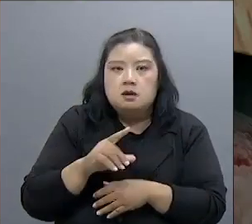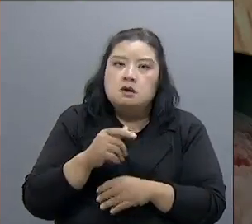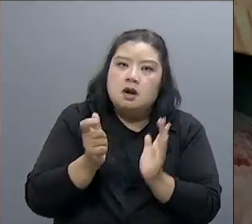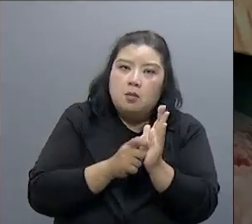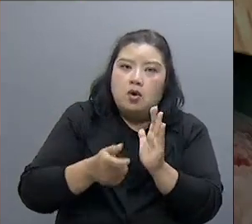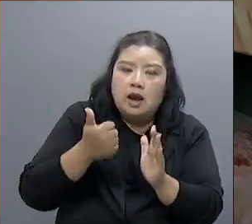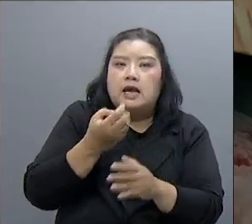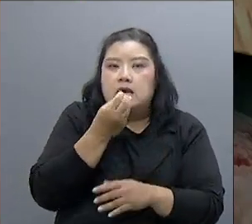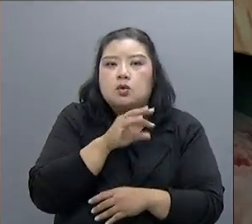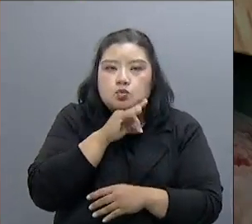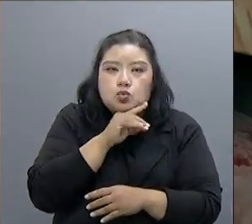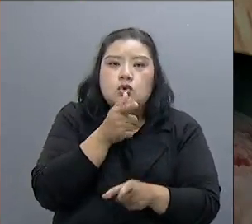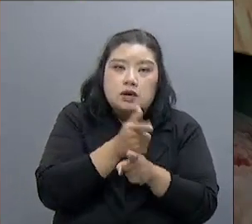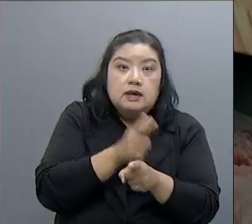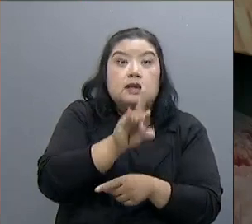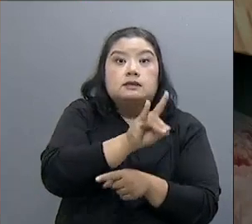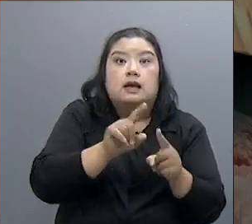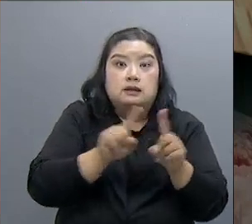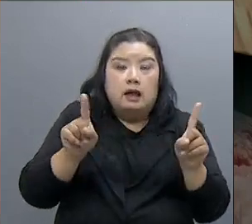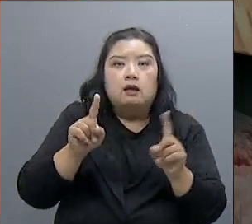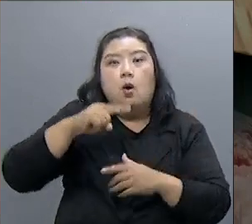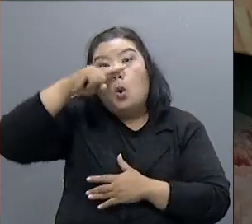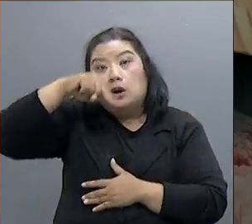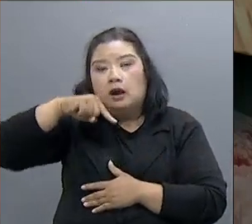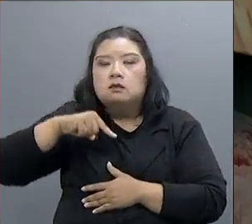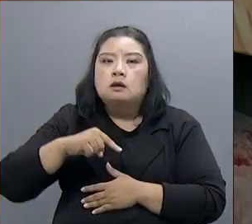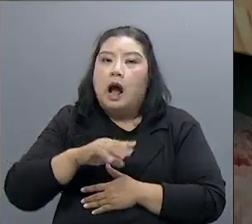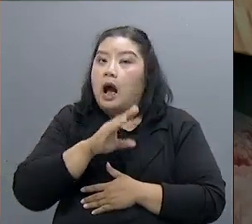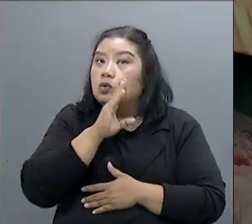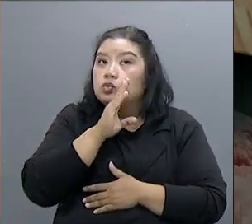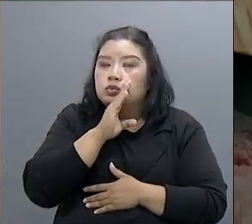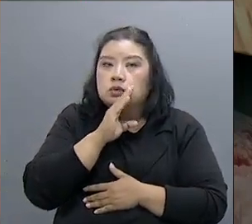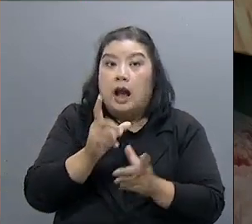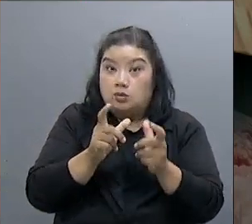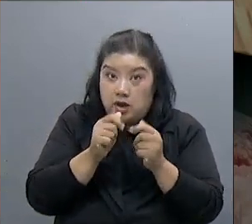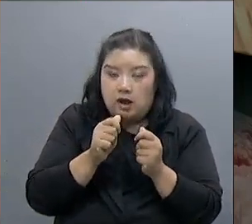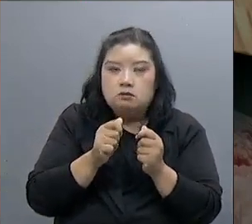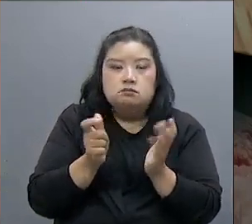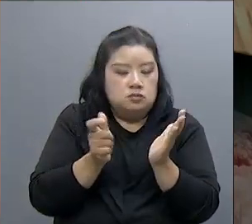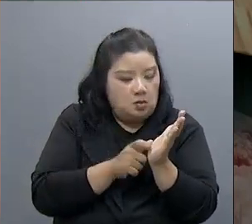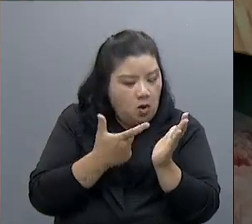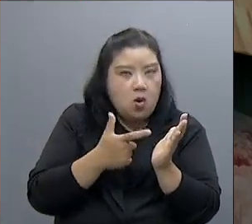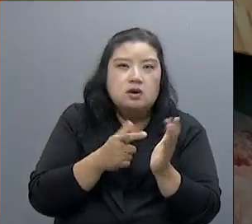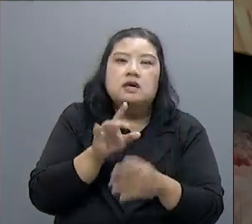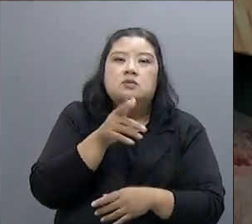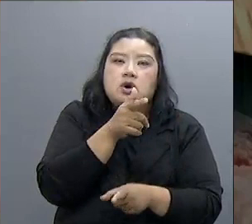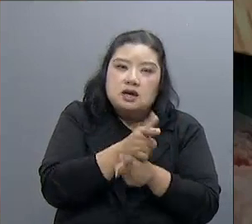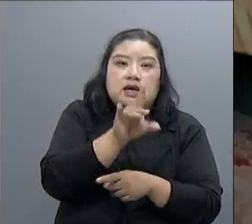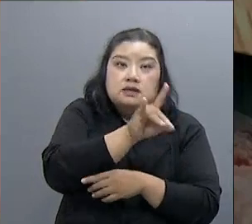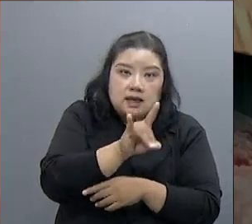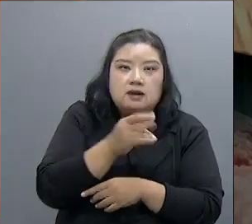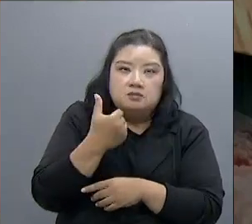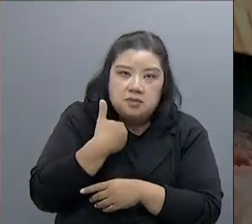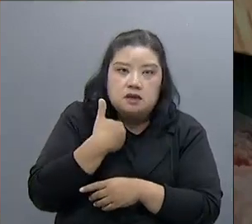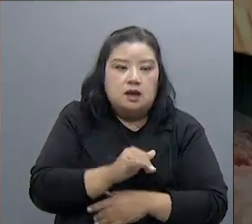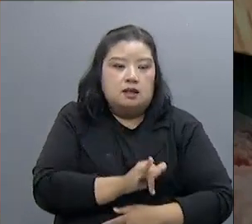าเป็นอาหารสัตว์แต่บ้านเราก็รู้อยู่นะครับว่าการที่อนุญาตให้นำเข้ามาเป็นอาหารสัตว์พวกเครื่องในเนี่ยตั้งแต่ไหนแต่ไรมา